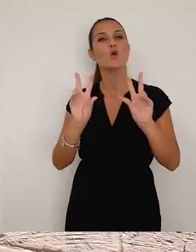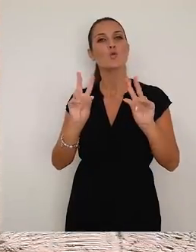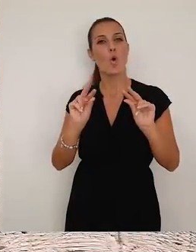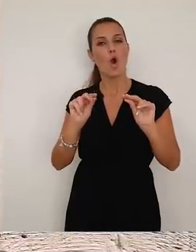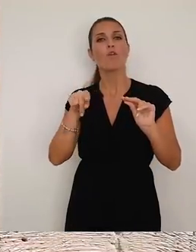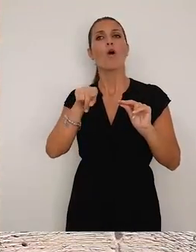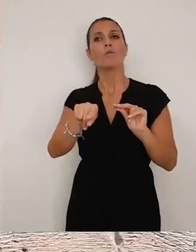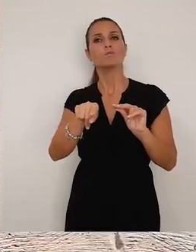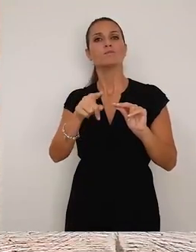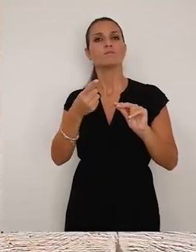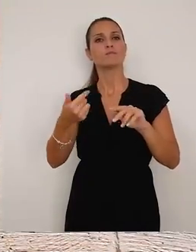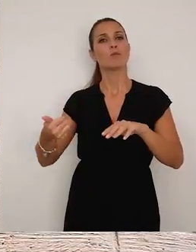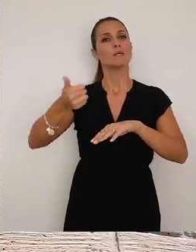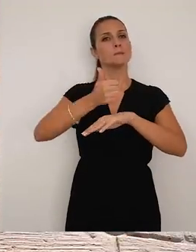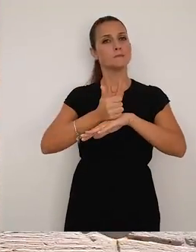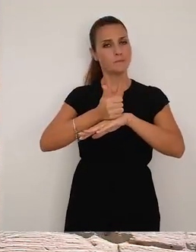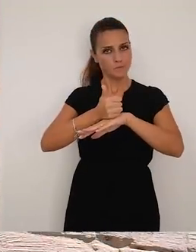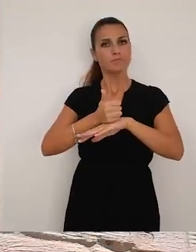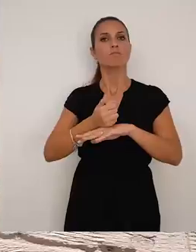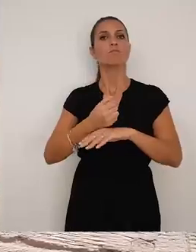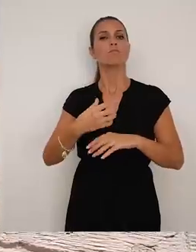di rappresentanza del potere feudale.